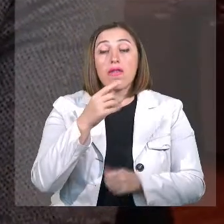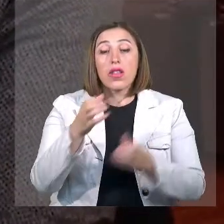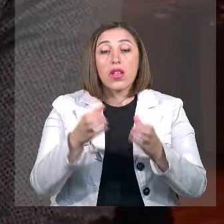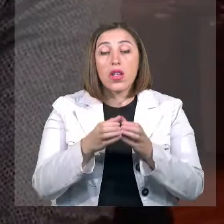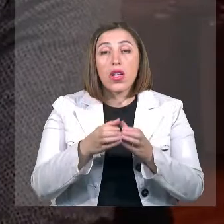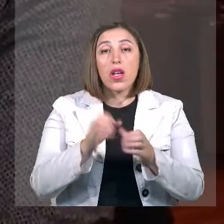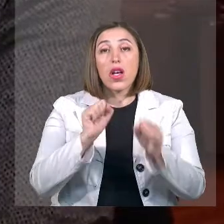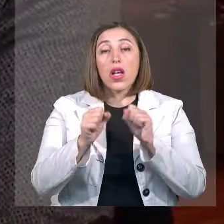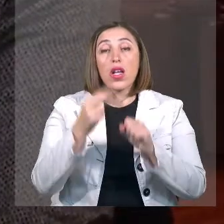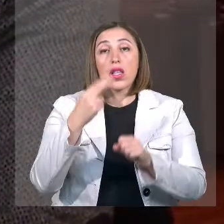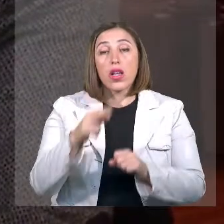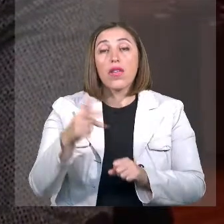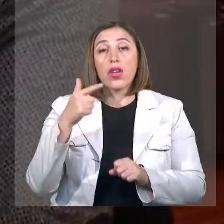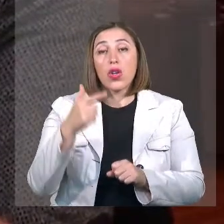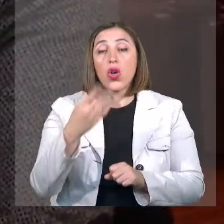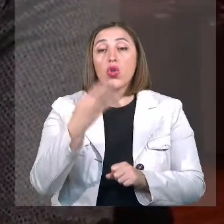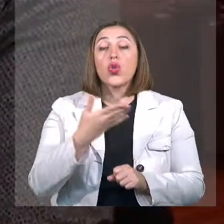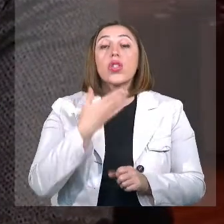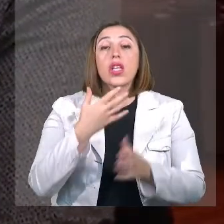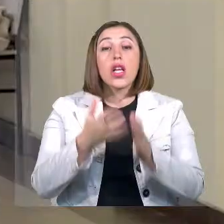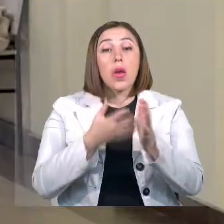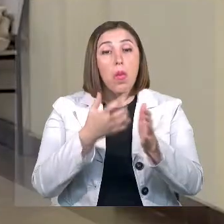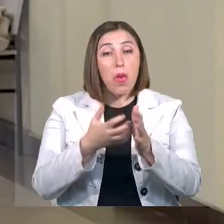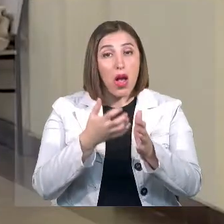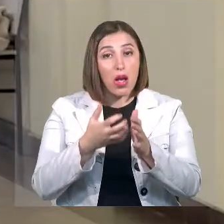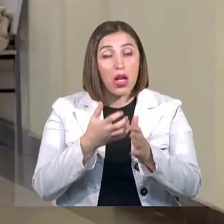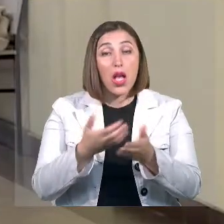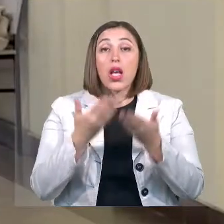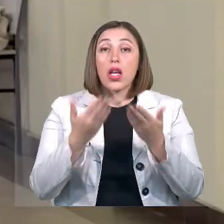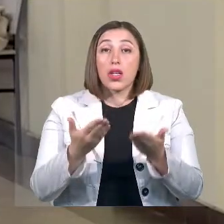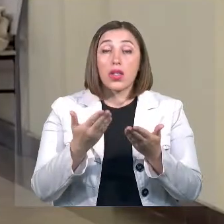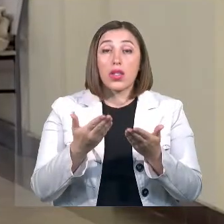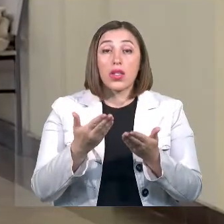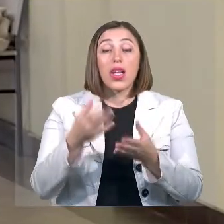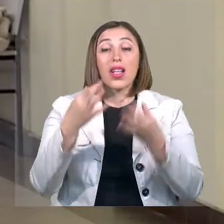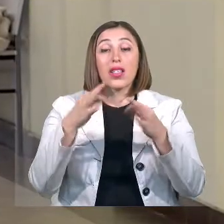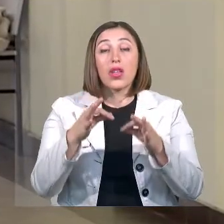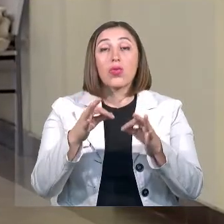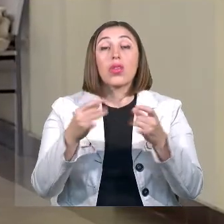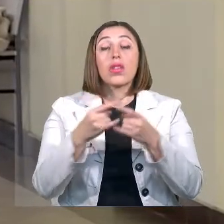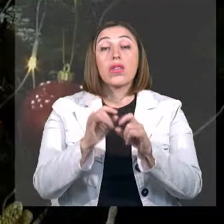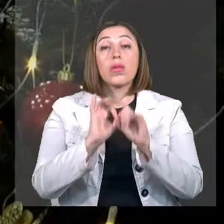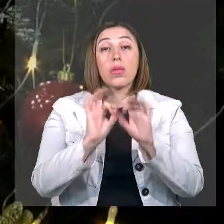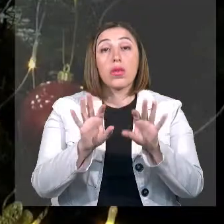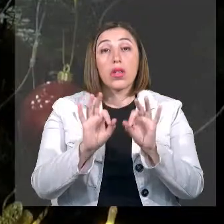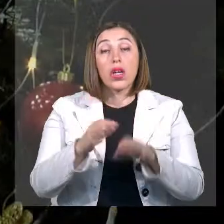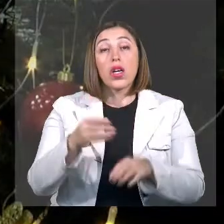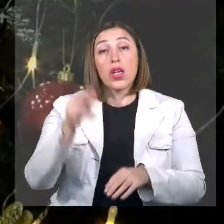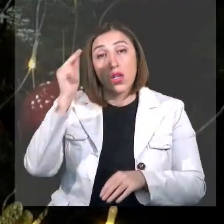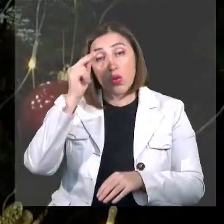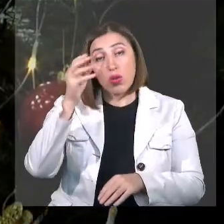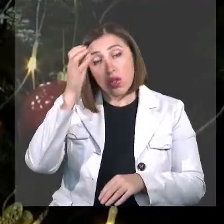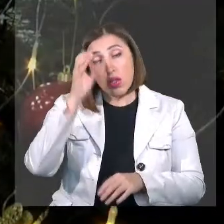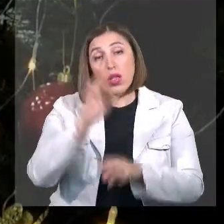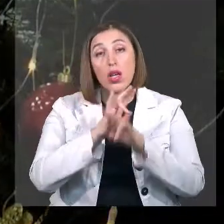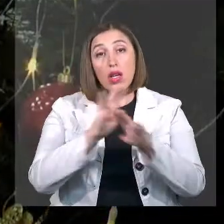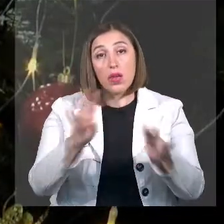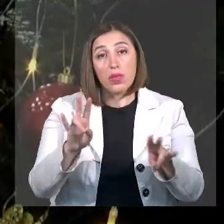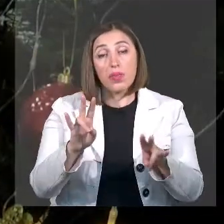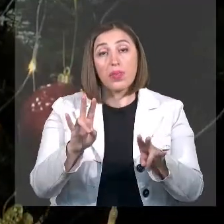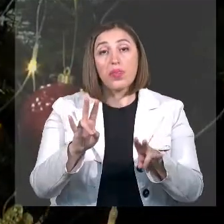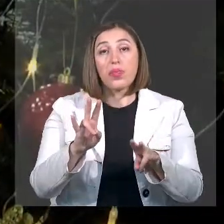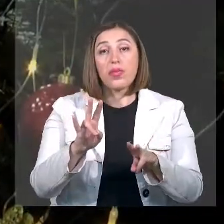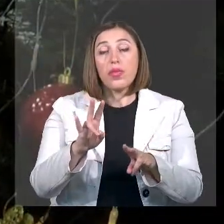ղեկավար Դավիթ Գյուրջինյանը, որը 4 ձայն պակաս էր ստացել։ Այժմ, ինչպես ազատությանը փոխանցեցին կրթության և գիտության նախարարությունից,